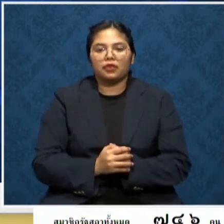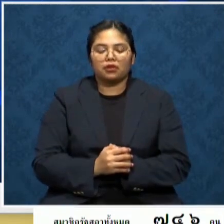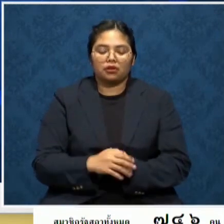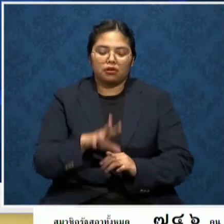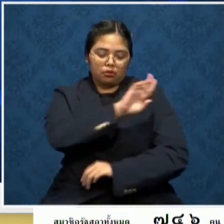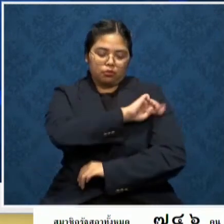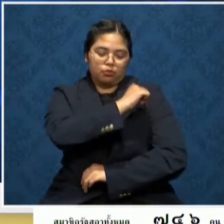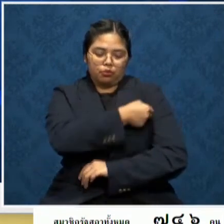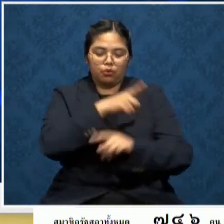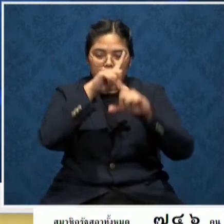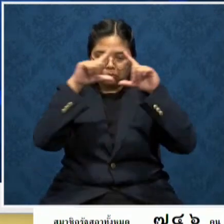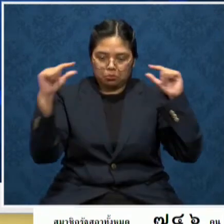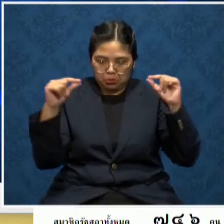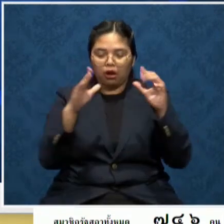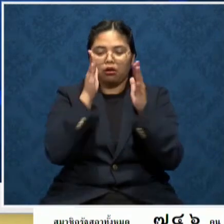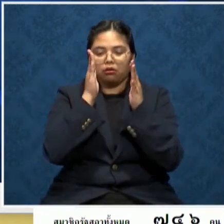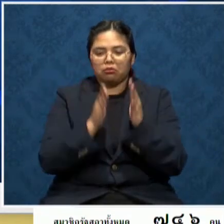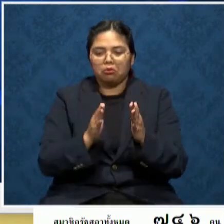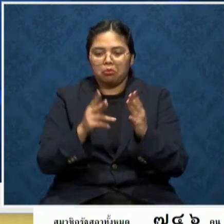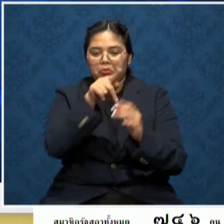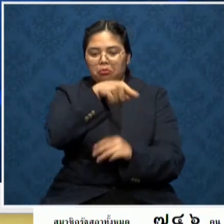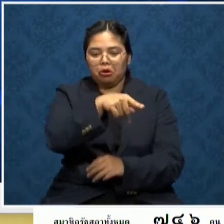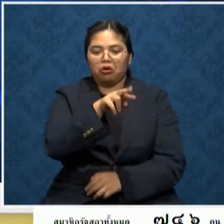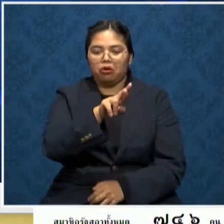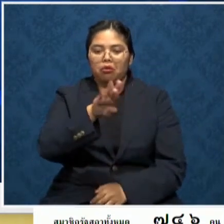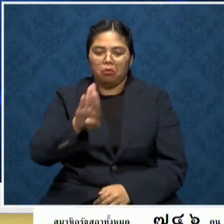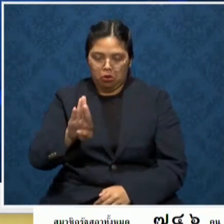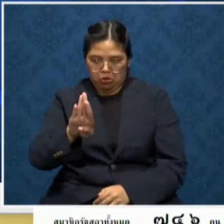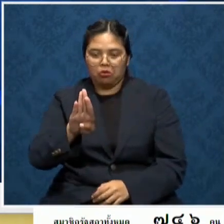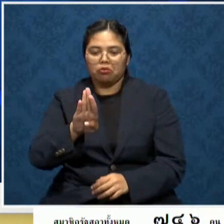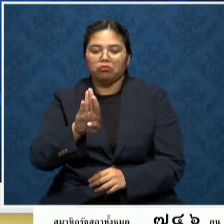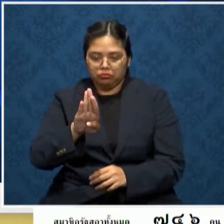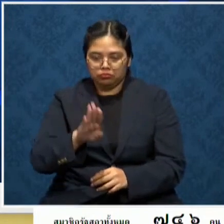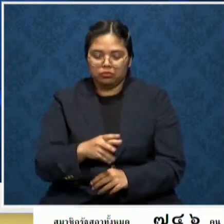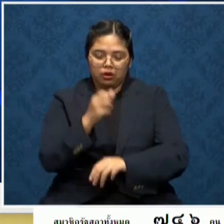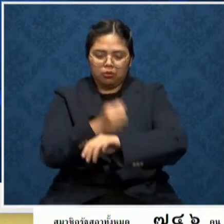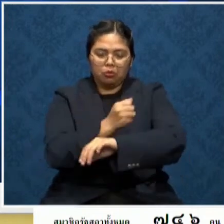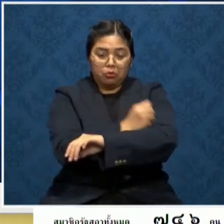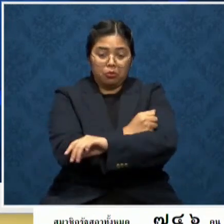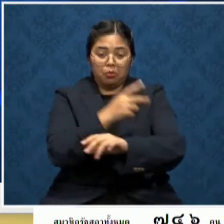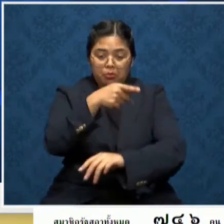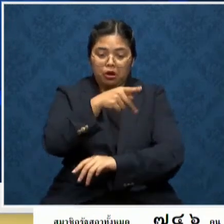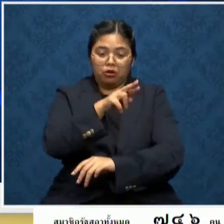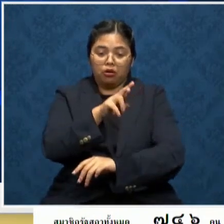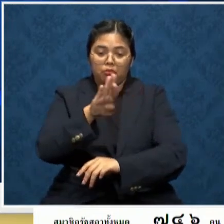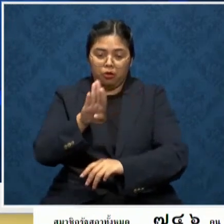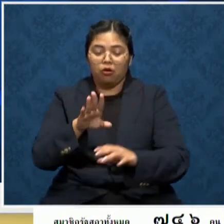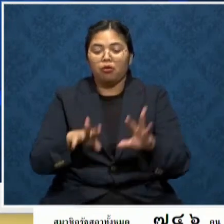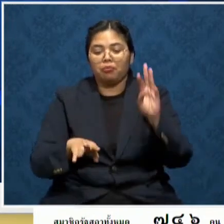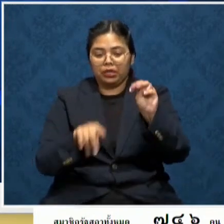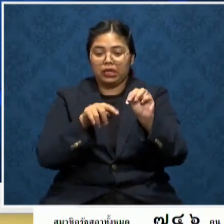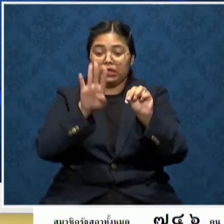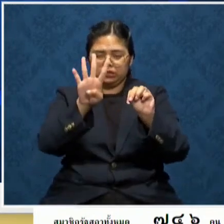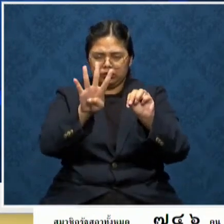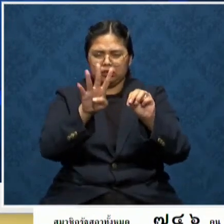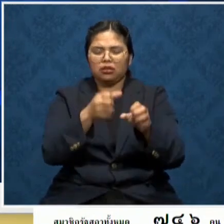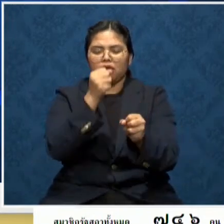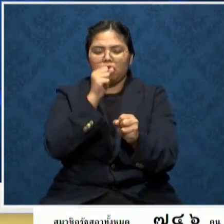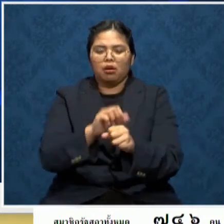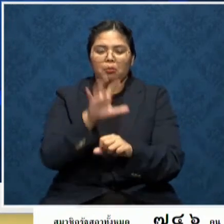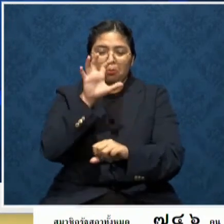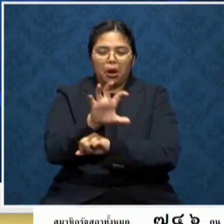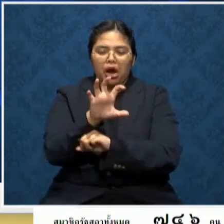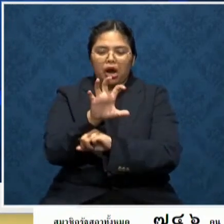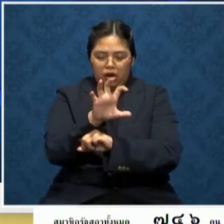านี้ไมไดรการคมคองตามพ.ร.คุมคองแ่งงานเพรมาตราสีของพ.คุคองแร่งงานมิให้บงคับใช